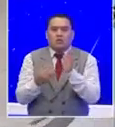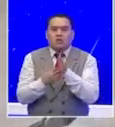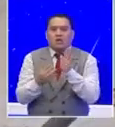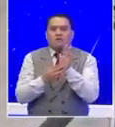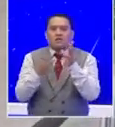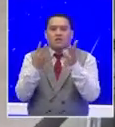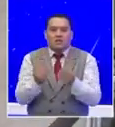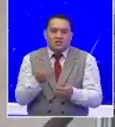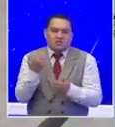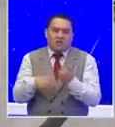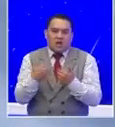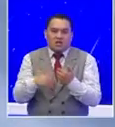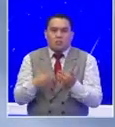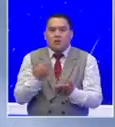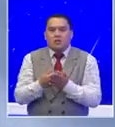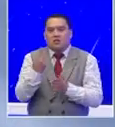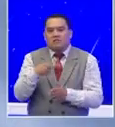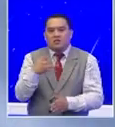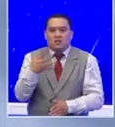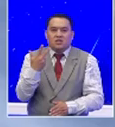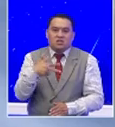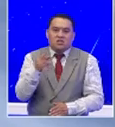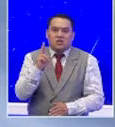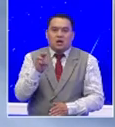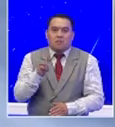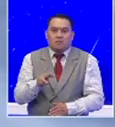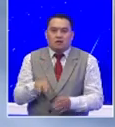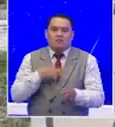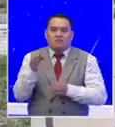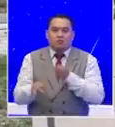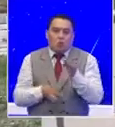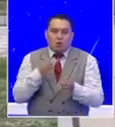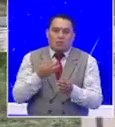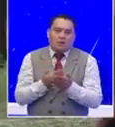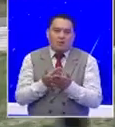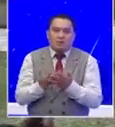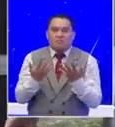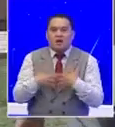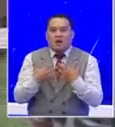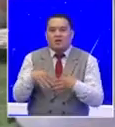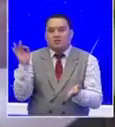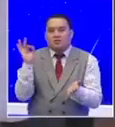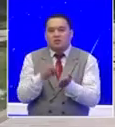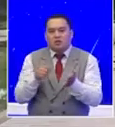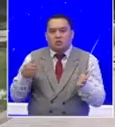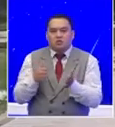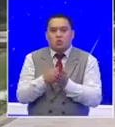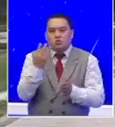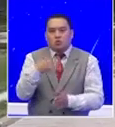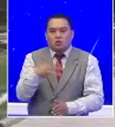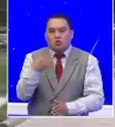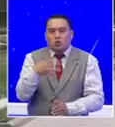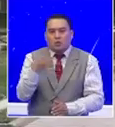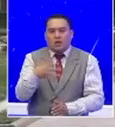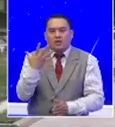9 дней. В среднем они преодолевают по 25-30 километров в сутки. По примерным подсчетам, цель будет достигнута за